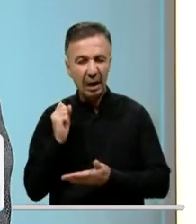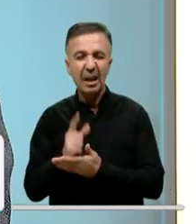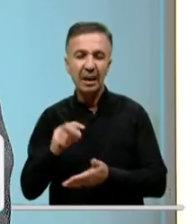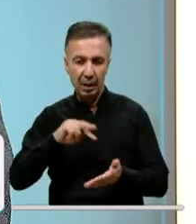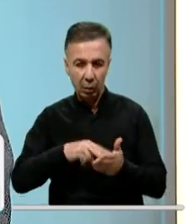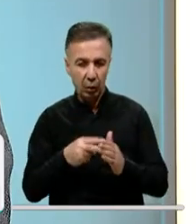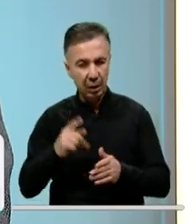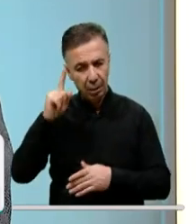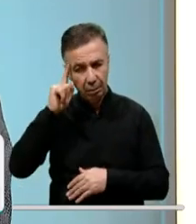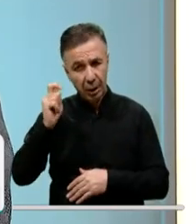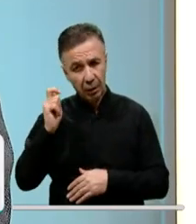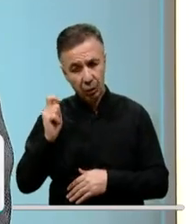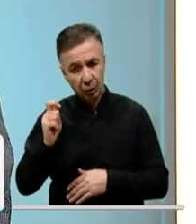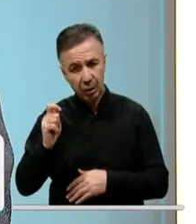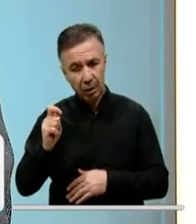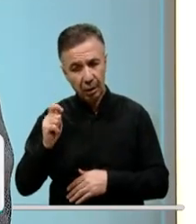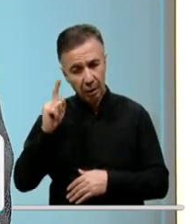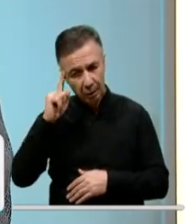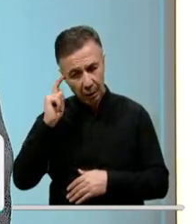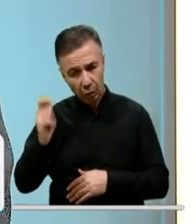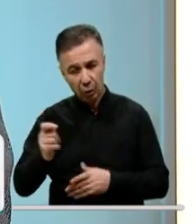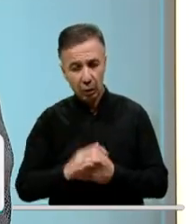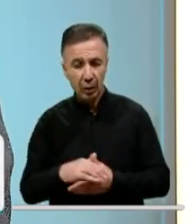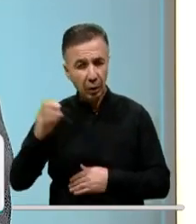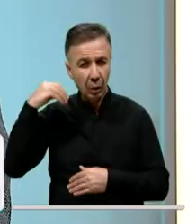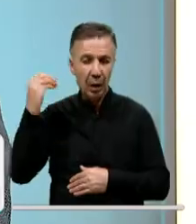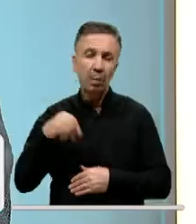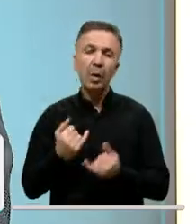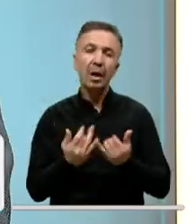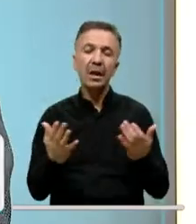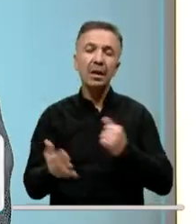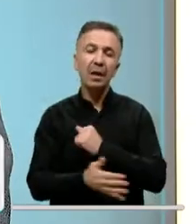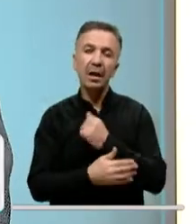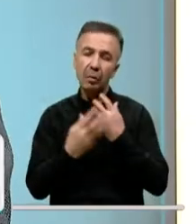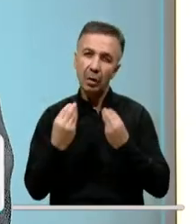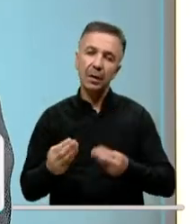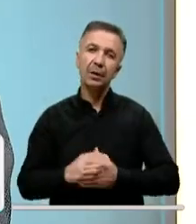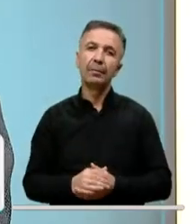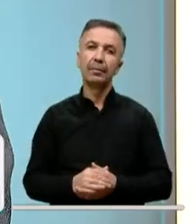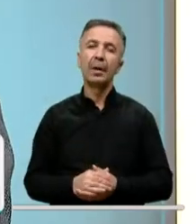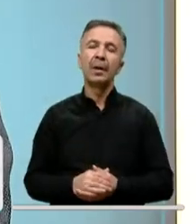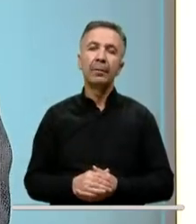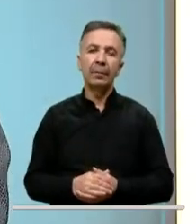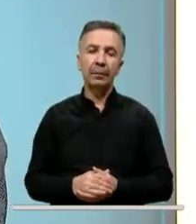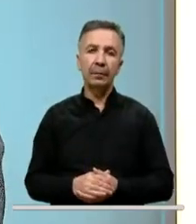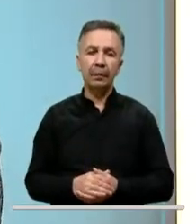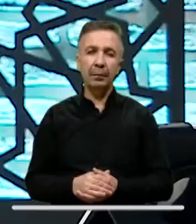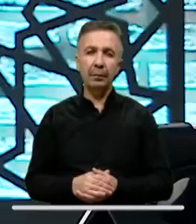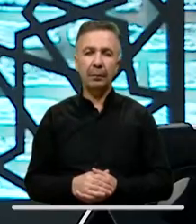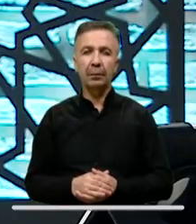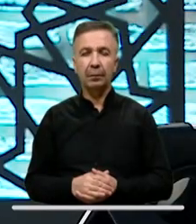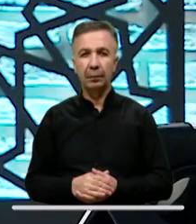oturuyorlarsa başvursunlar. Hı hı. Oradaki hocalarımız bu kardeşlerimize yardımcı olacaktır. Eyvallah hocam. Evet. İkinci